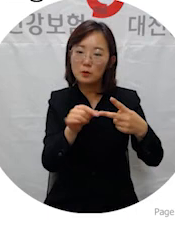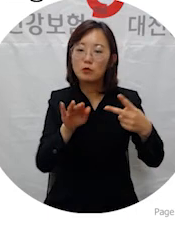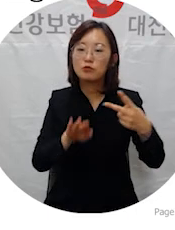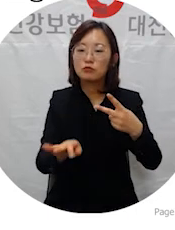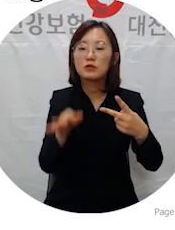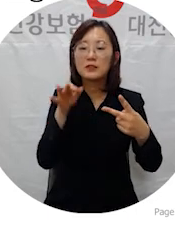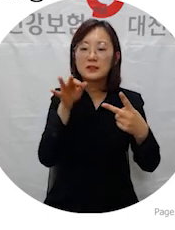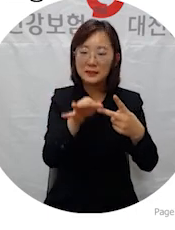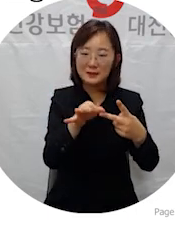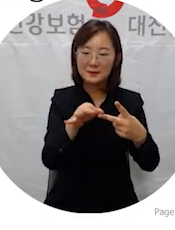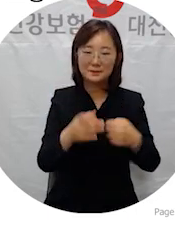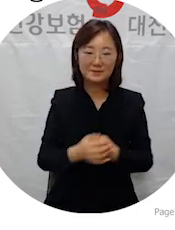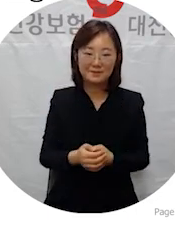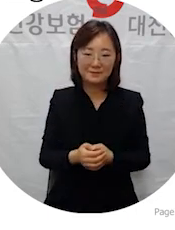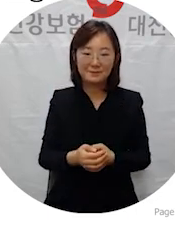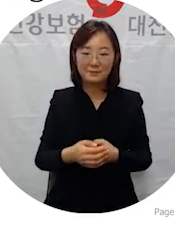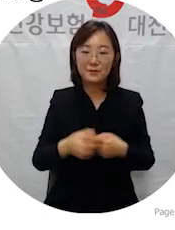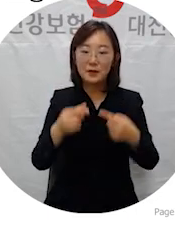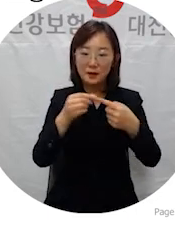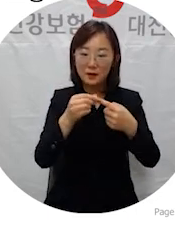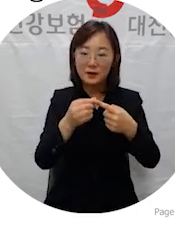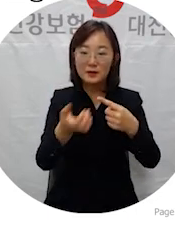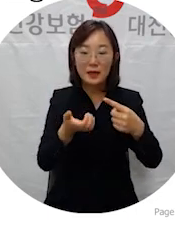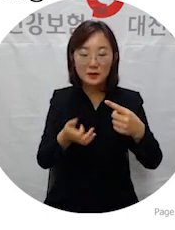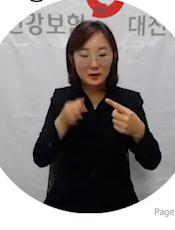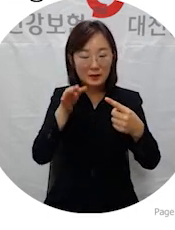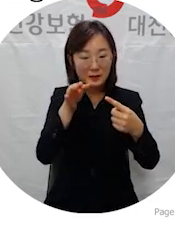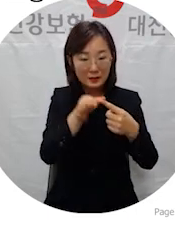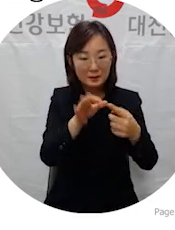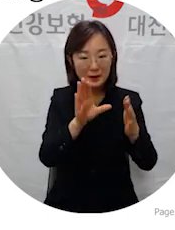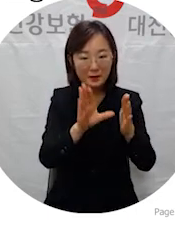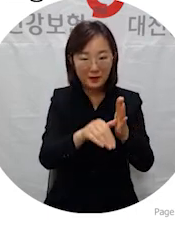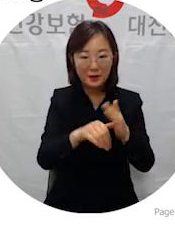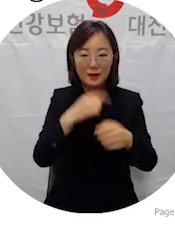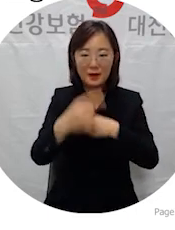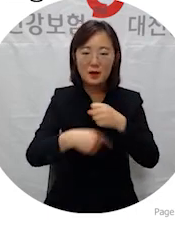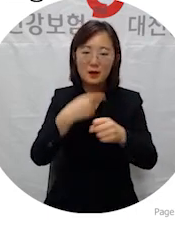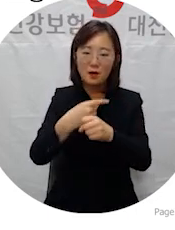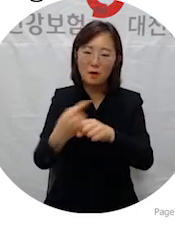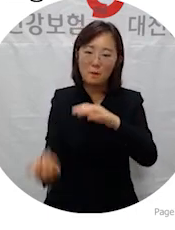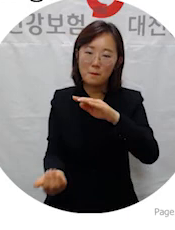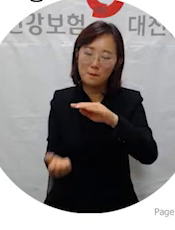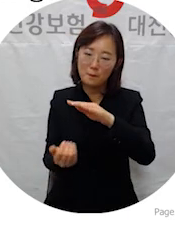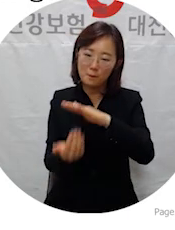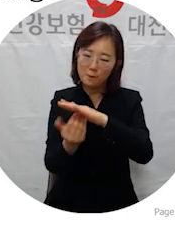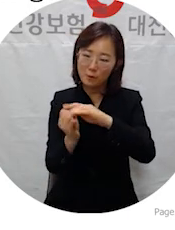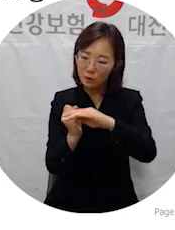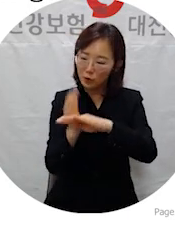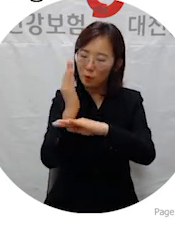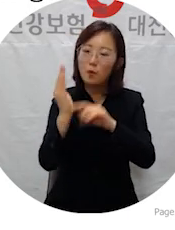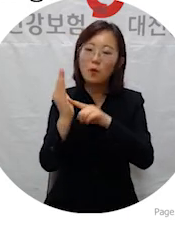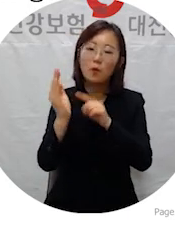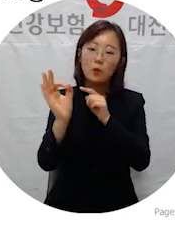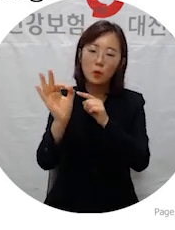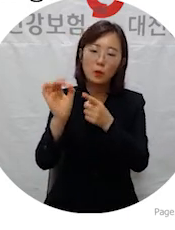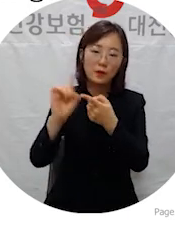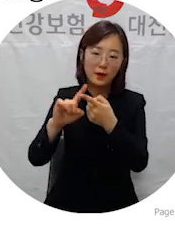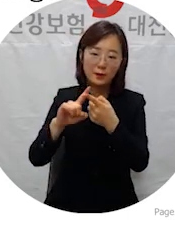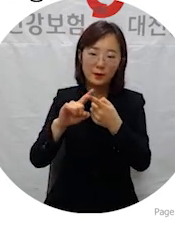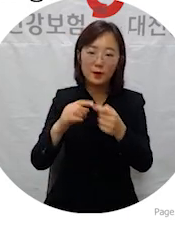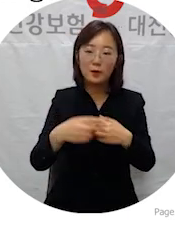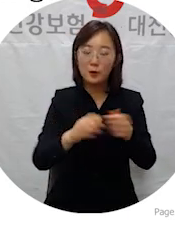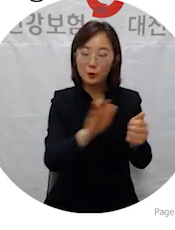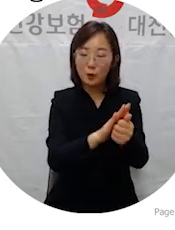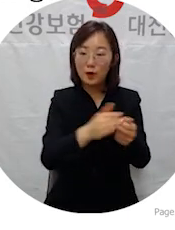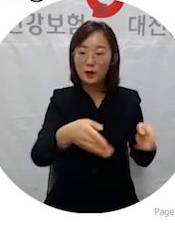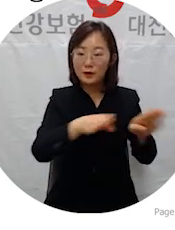운영하고 있습니다. 사전급여는 동일 요양기관의 연간 본인 부담액이 최고 상한액을